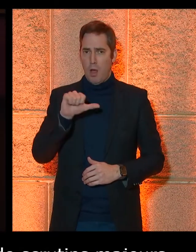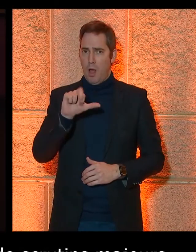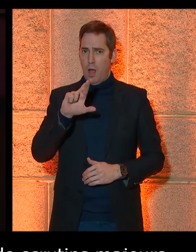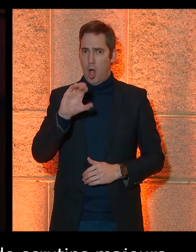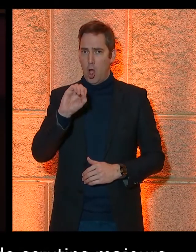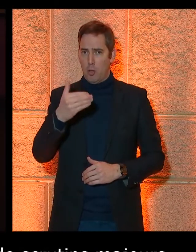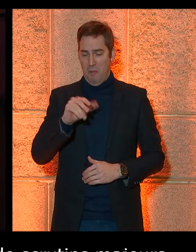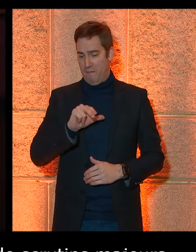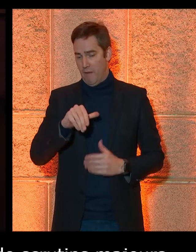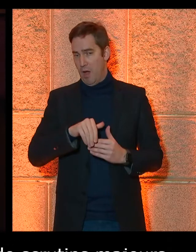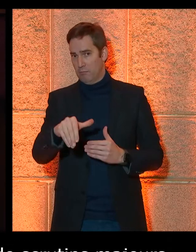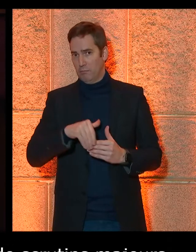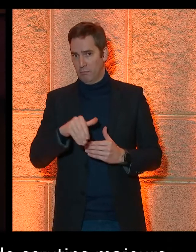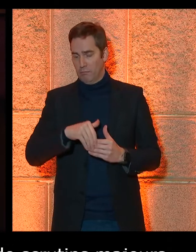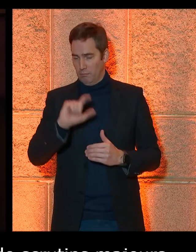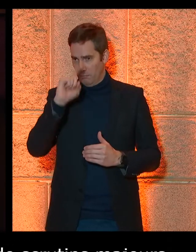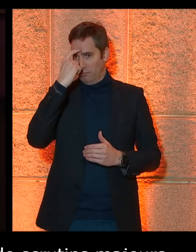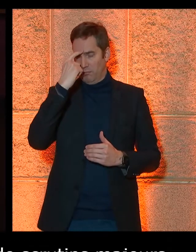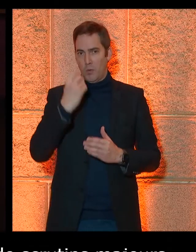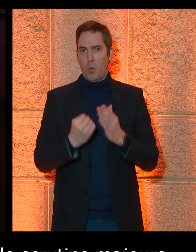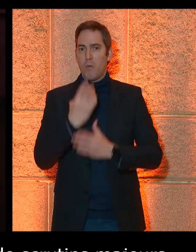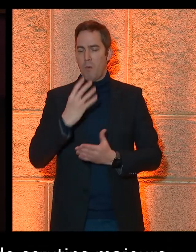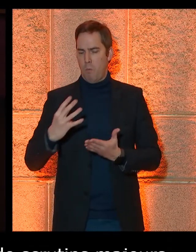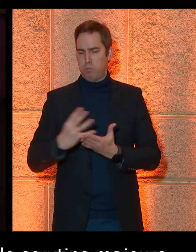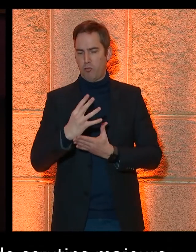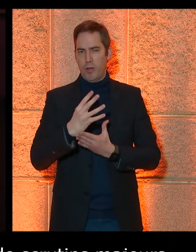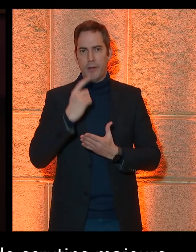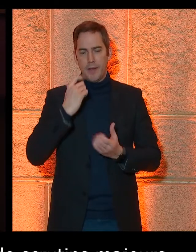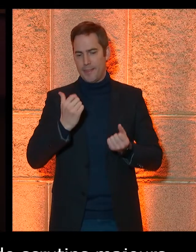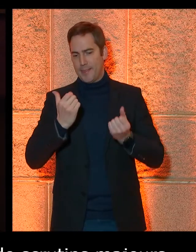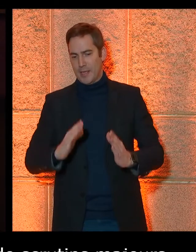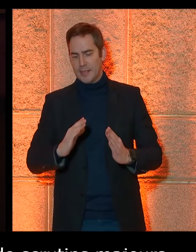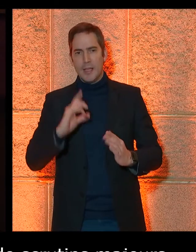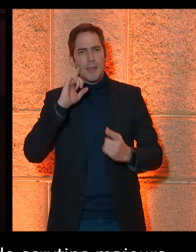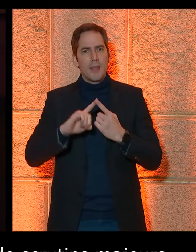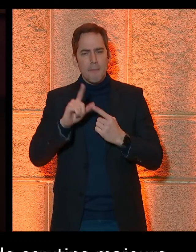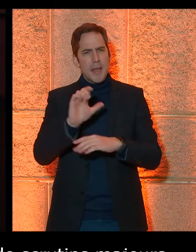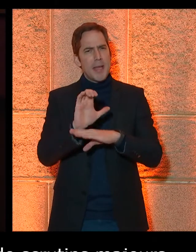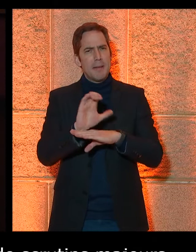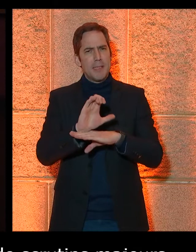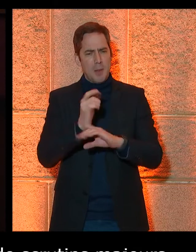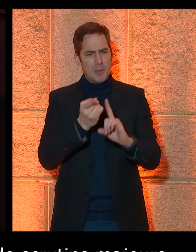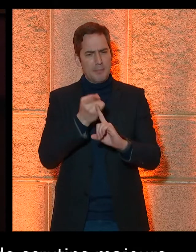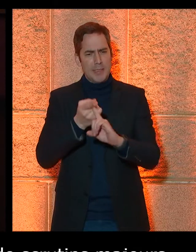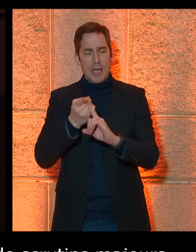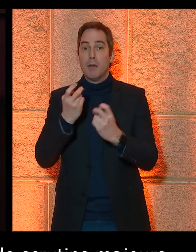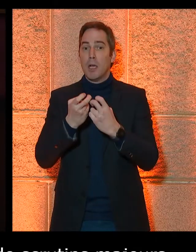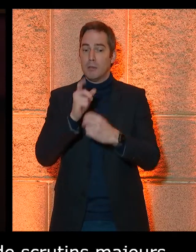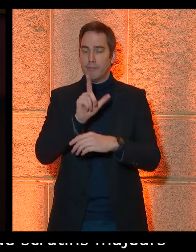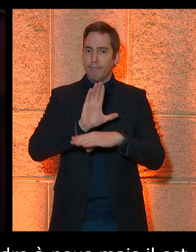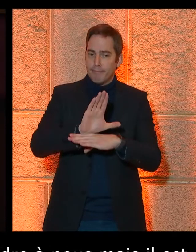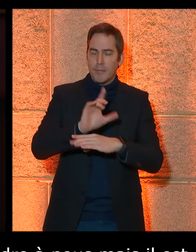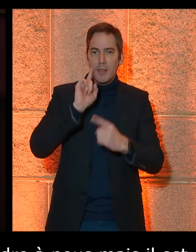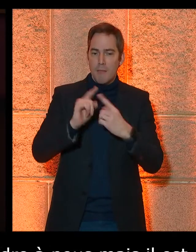jours adopter un projet de décision pour des émissions très spécifiques qui sont celles de la campagne officielle